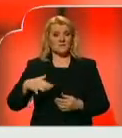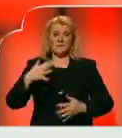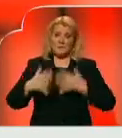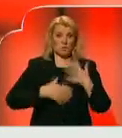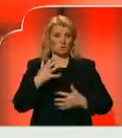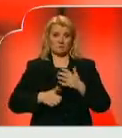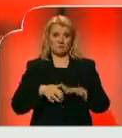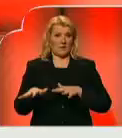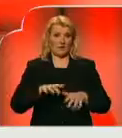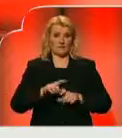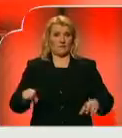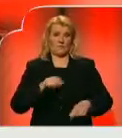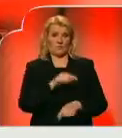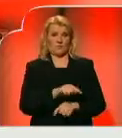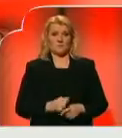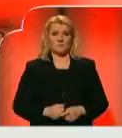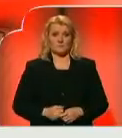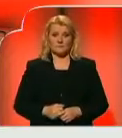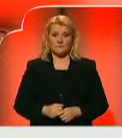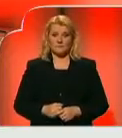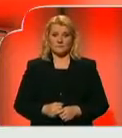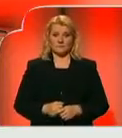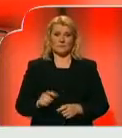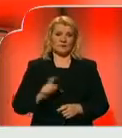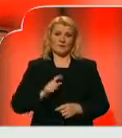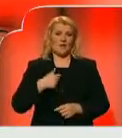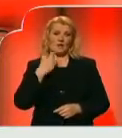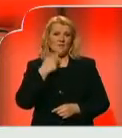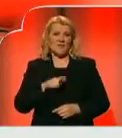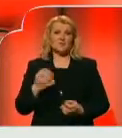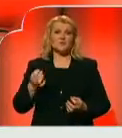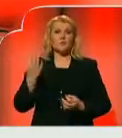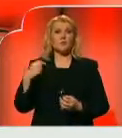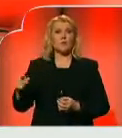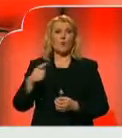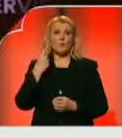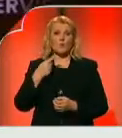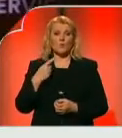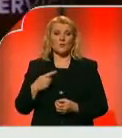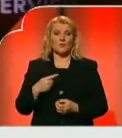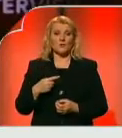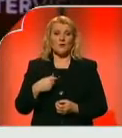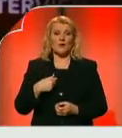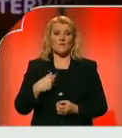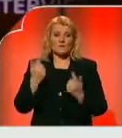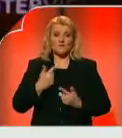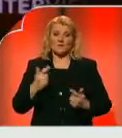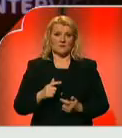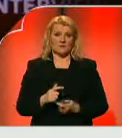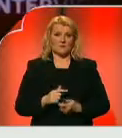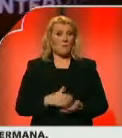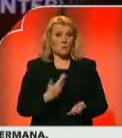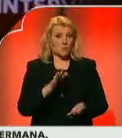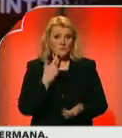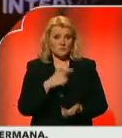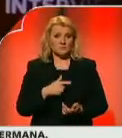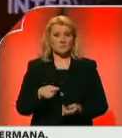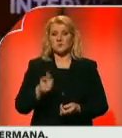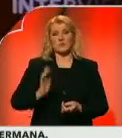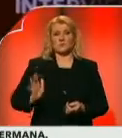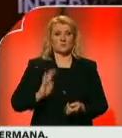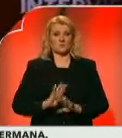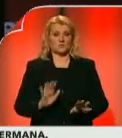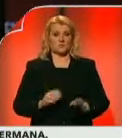říká. Nechtějte po mně, abych komentoval výroky mé nástupkyně. Proč ne? No, protože si myslím, že by to bylo